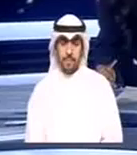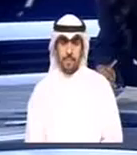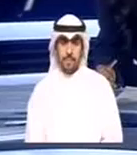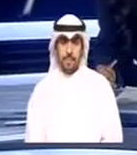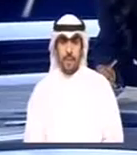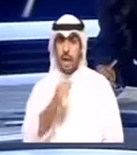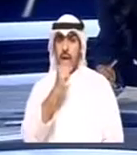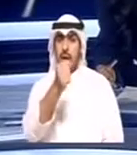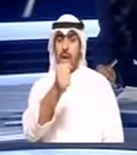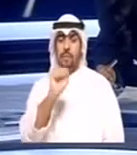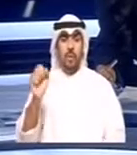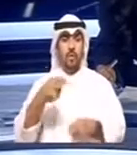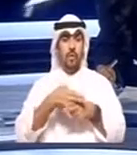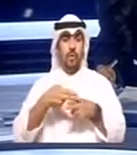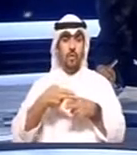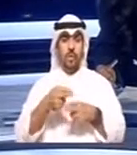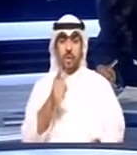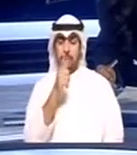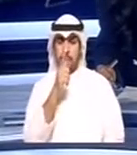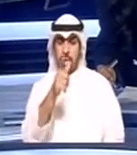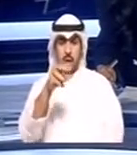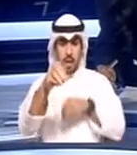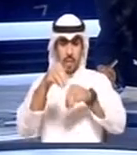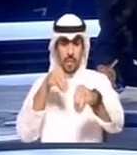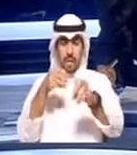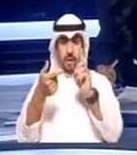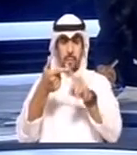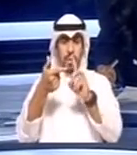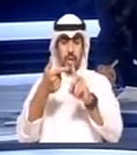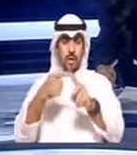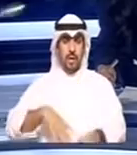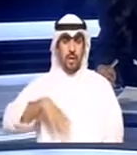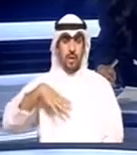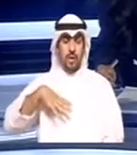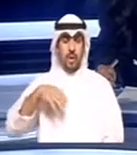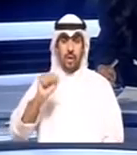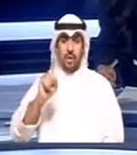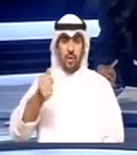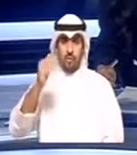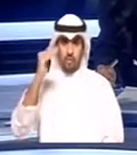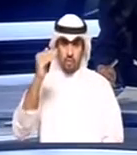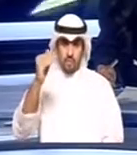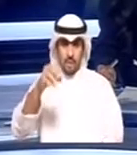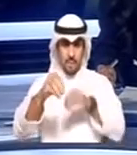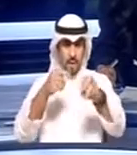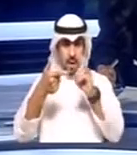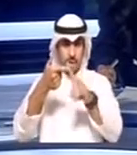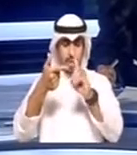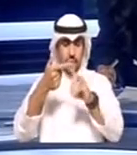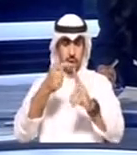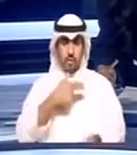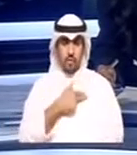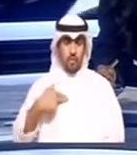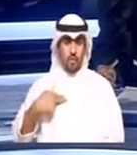كلمه دوله الكويت التي القاها ممثل حضره صاحب السمو امير البلاد الشيخ صباح الاحمد الجابر الصباح حفظه الله ورعاه سمو